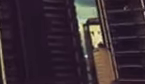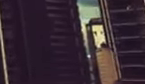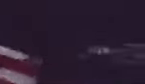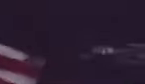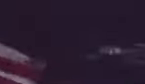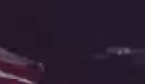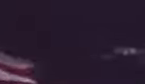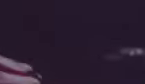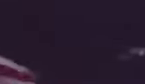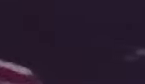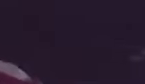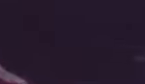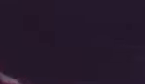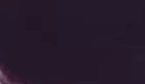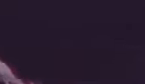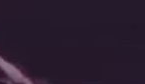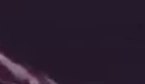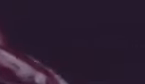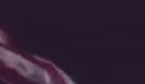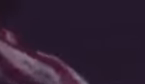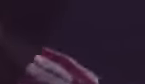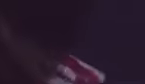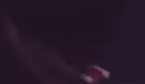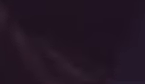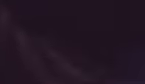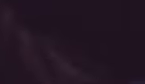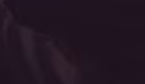anda penentu masa depan negara.